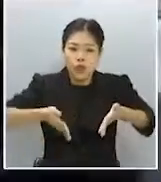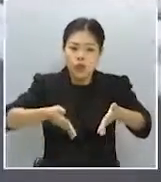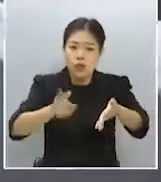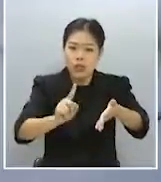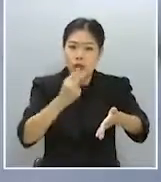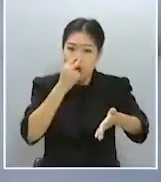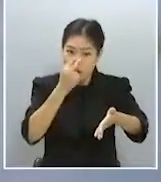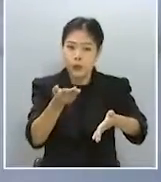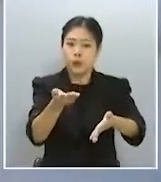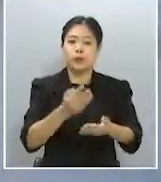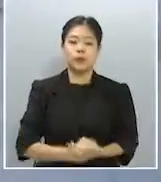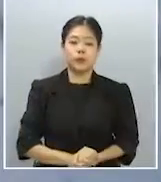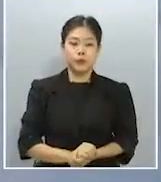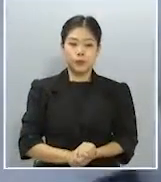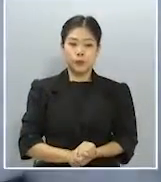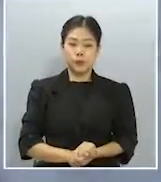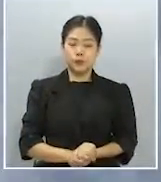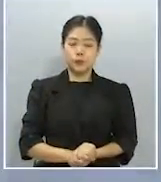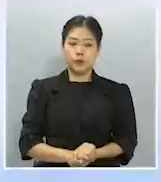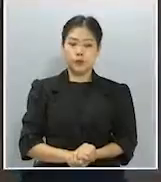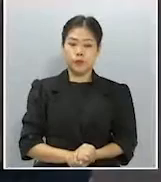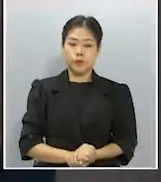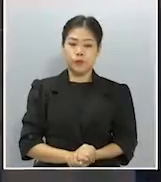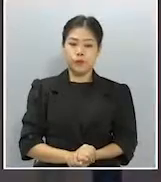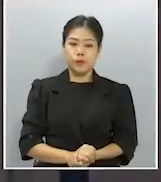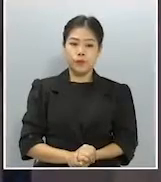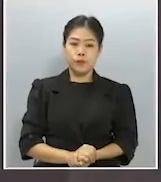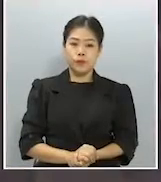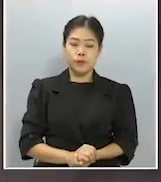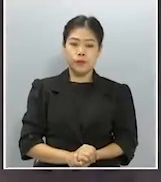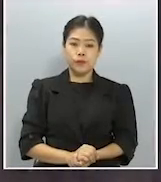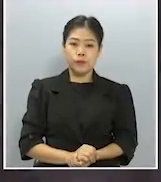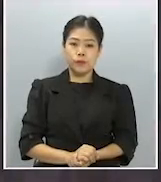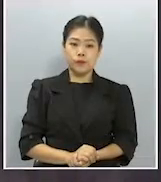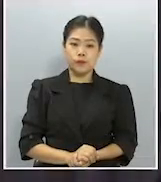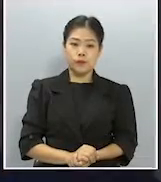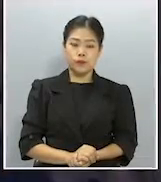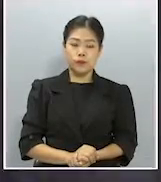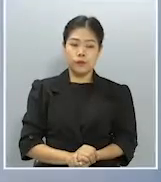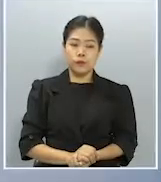ไรบ้างติดตามชม